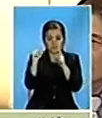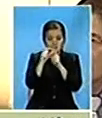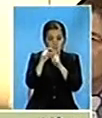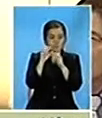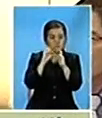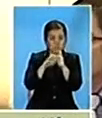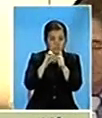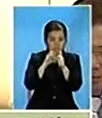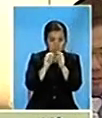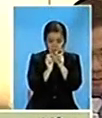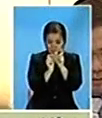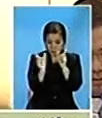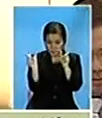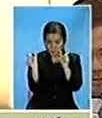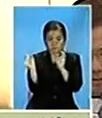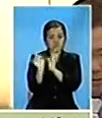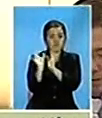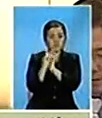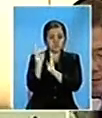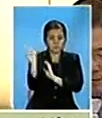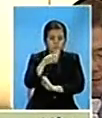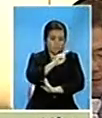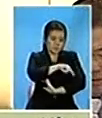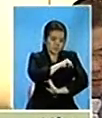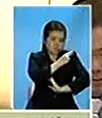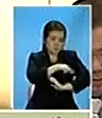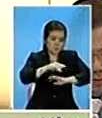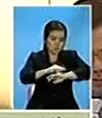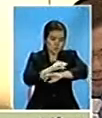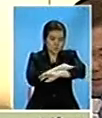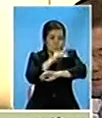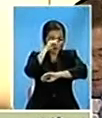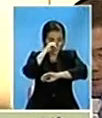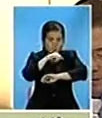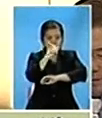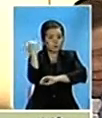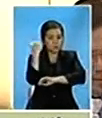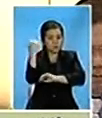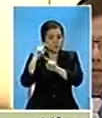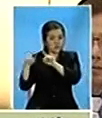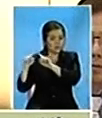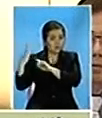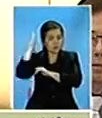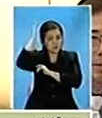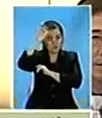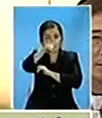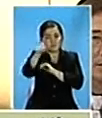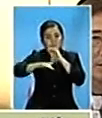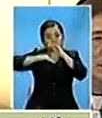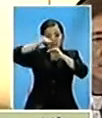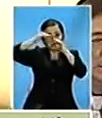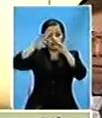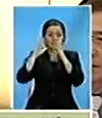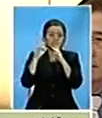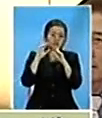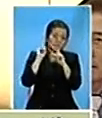ถ้าดูประโยคสุดท้ายนะครับก็จะเห็นว่าการแพทย์แผนไทยประเภทอื่นคือคำว่าประเภทอื่นในอนาคตอาจจะมีการพัฒนาอะไรขึ้นม